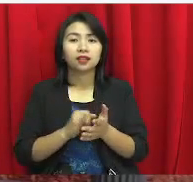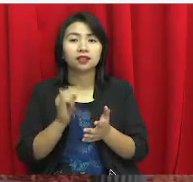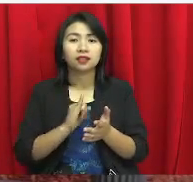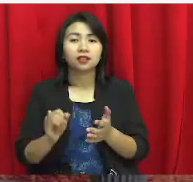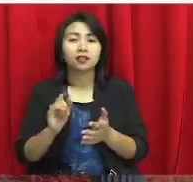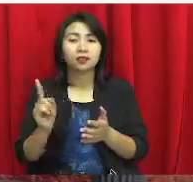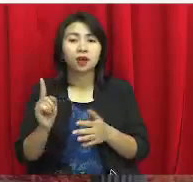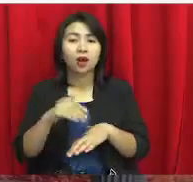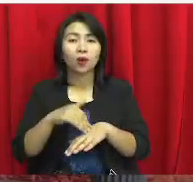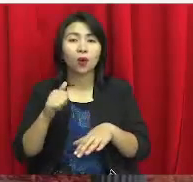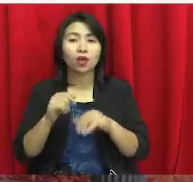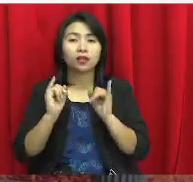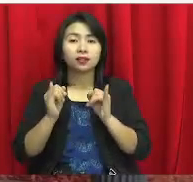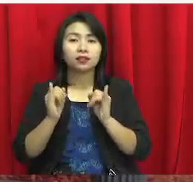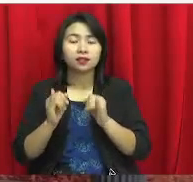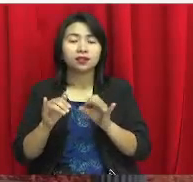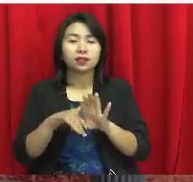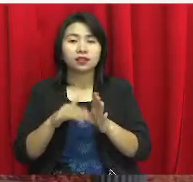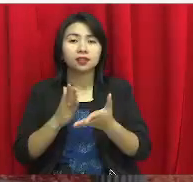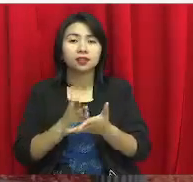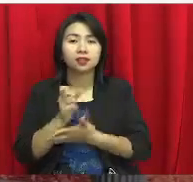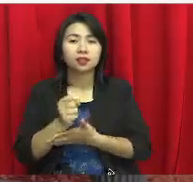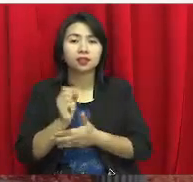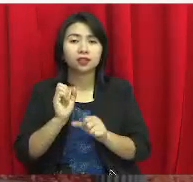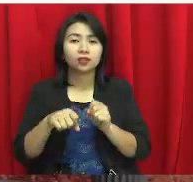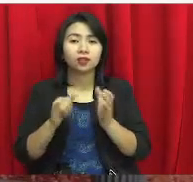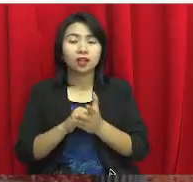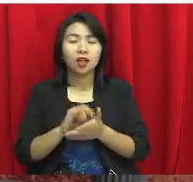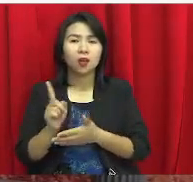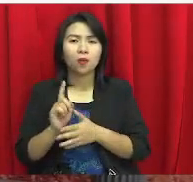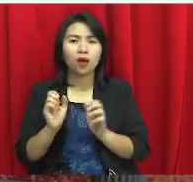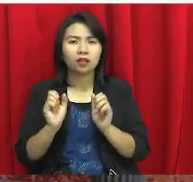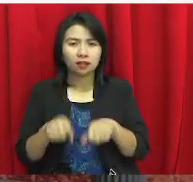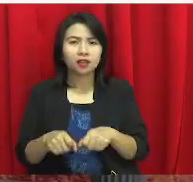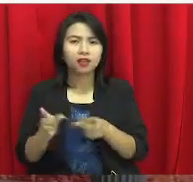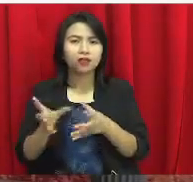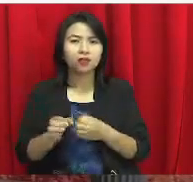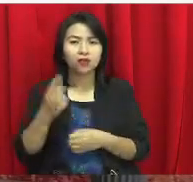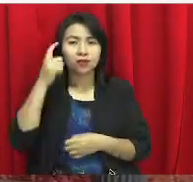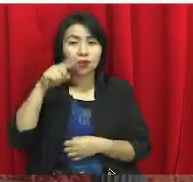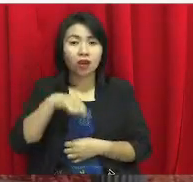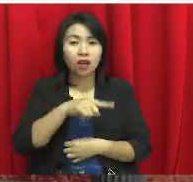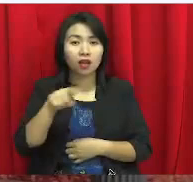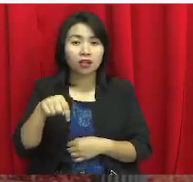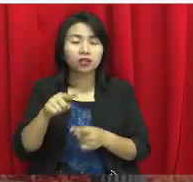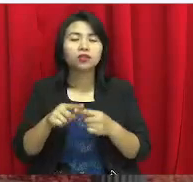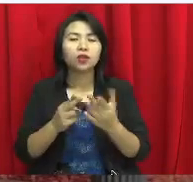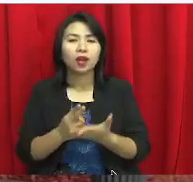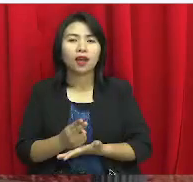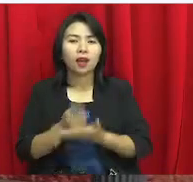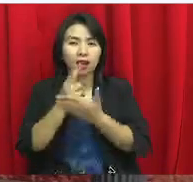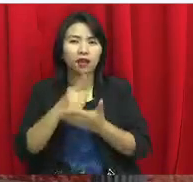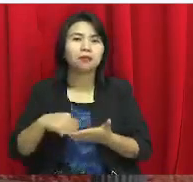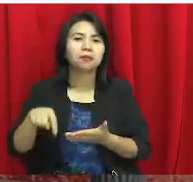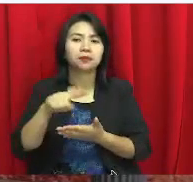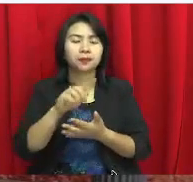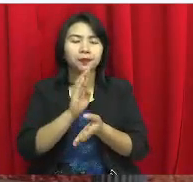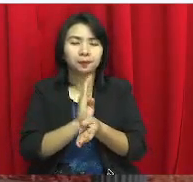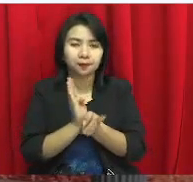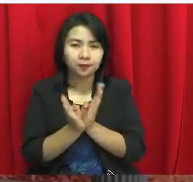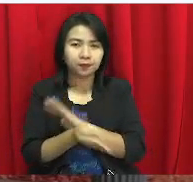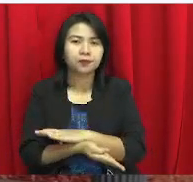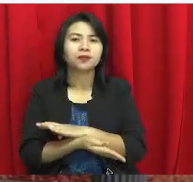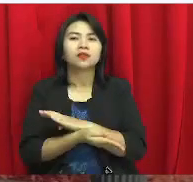in righteousness. Para anong ginagawa sa atin ito? So that it will help us to be truly